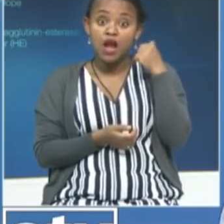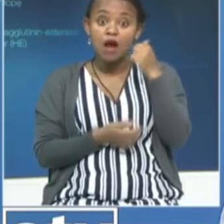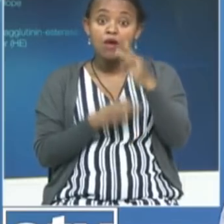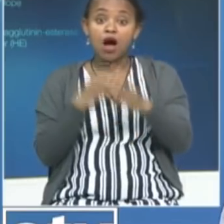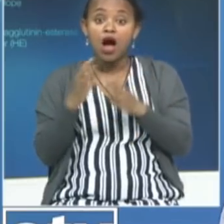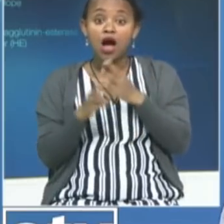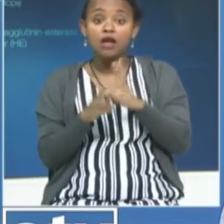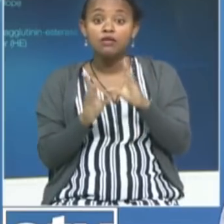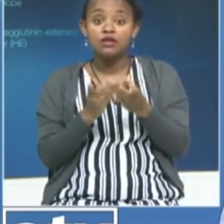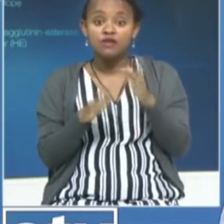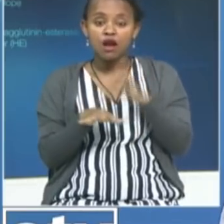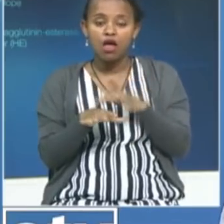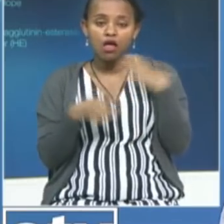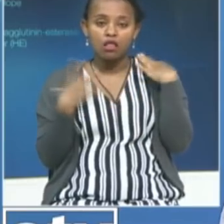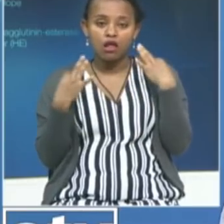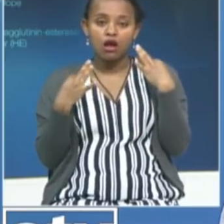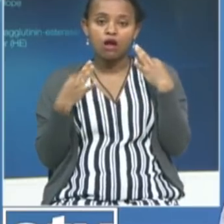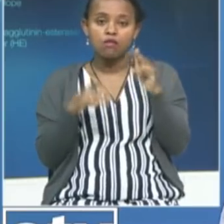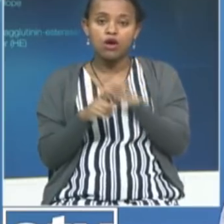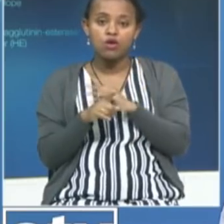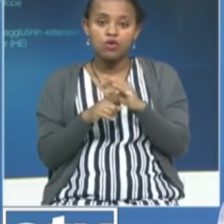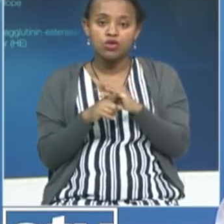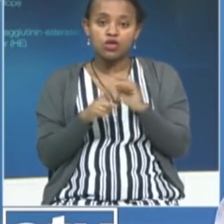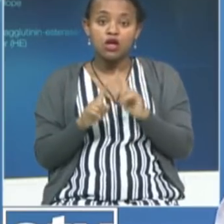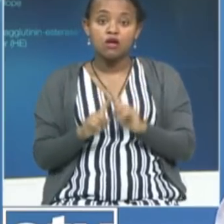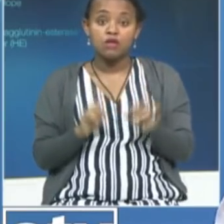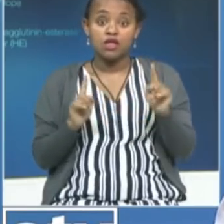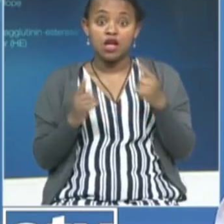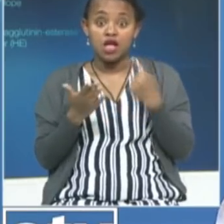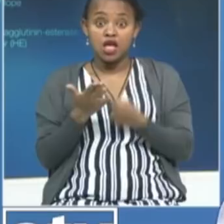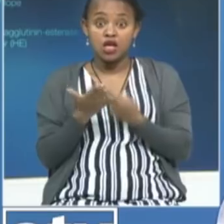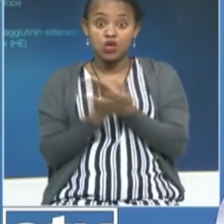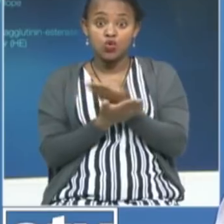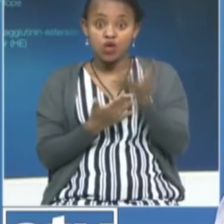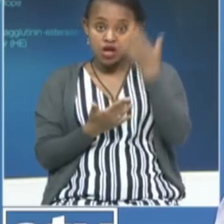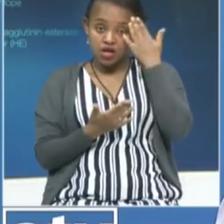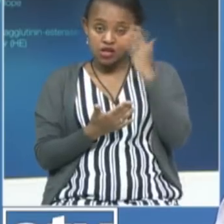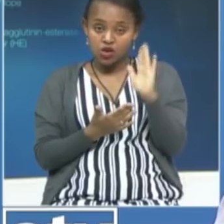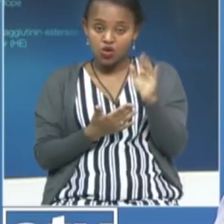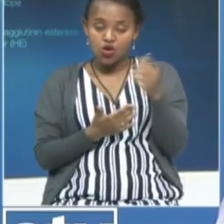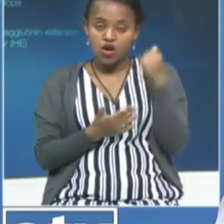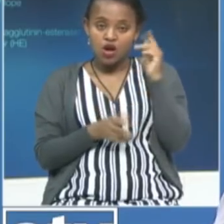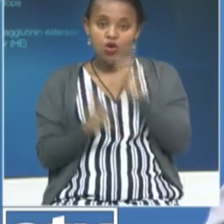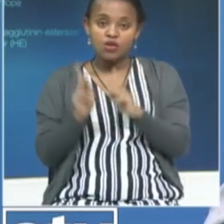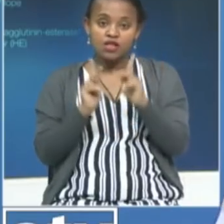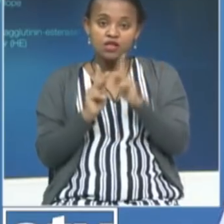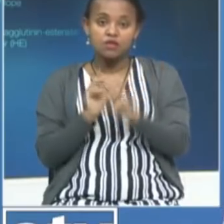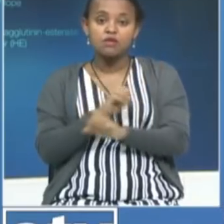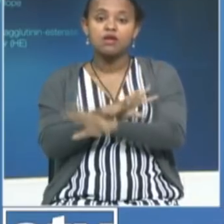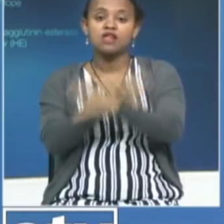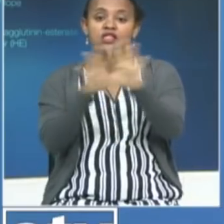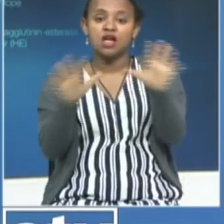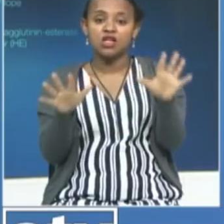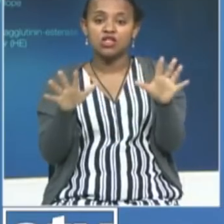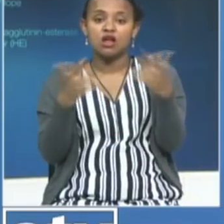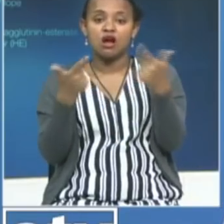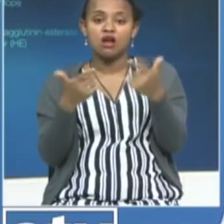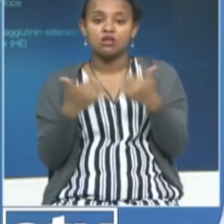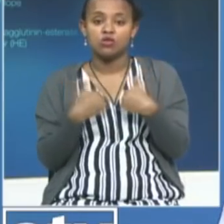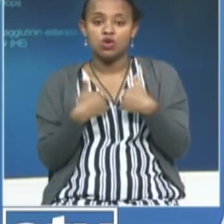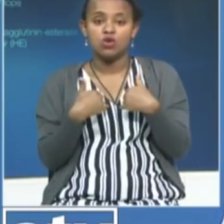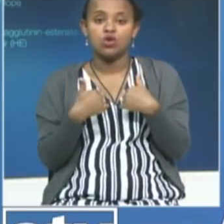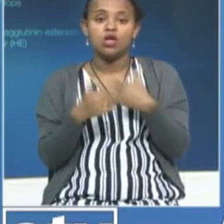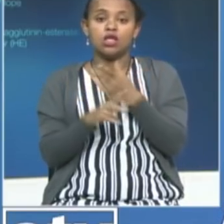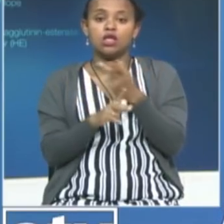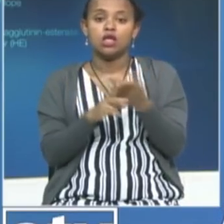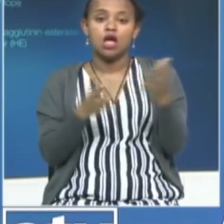ላይ የጤና ባለሙያዎች በተለይ ይህን ጉዳይ ሳያውቁ ለሌላው ማህበረሰብ የማሰራጨት አጋጣሚዎች ስላሉ ጥንቃቄ